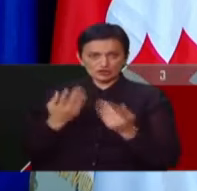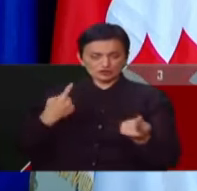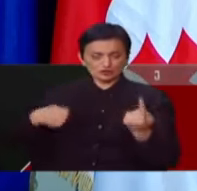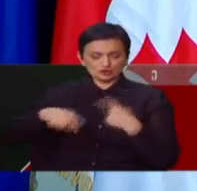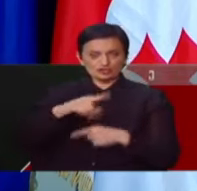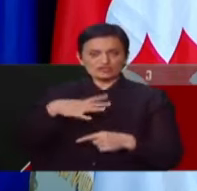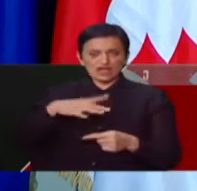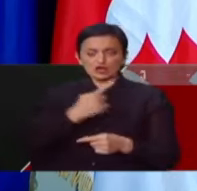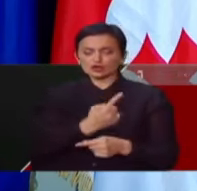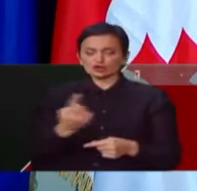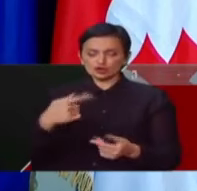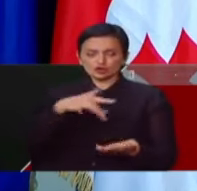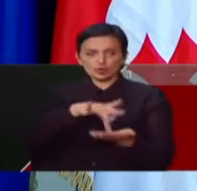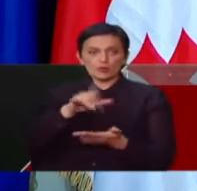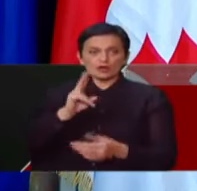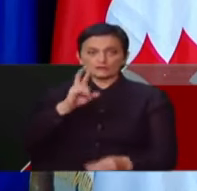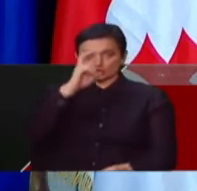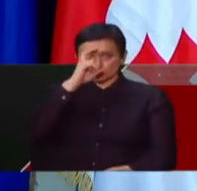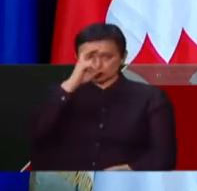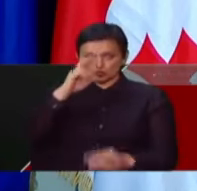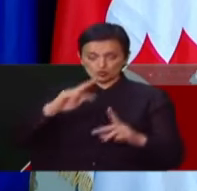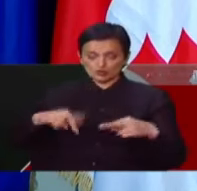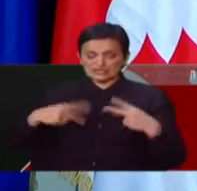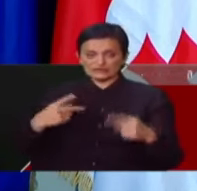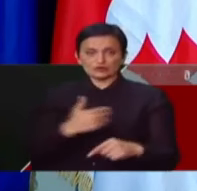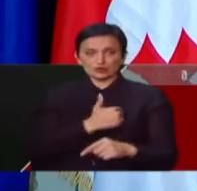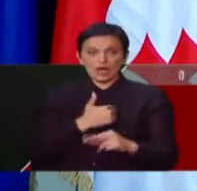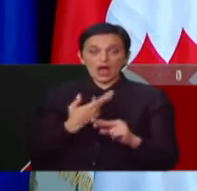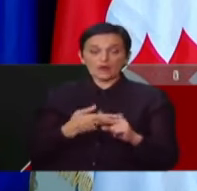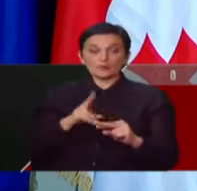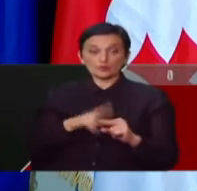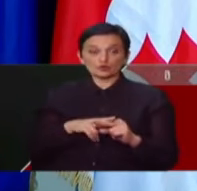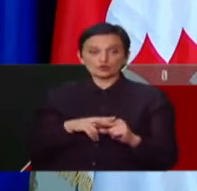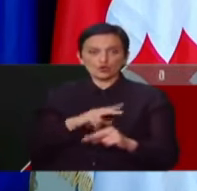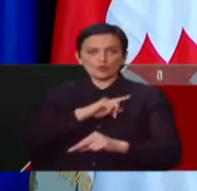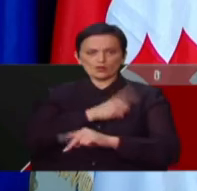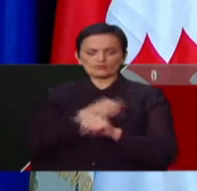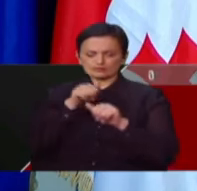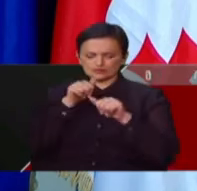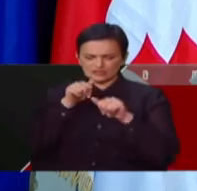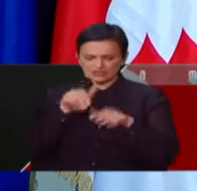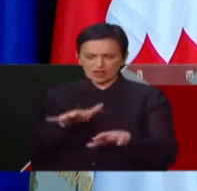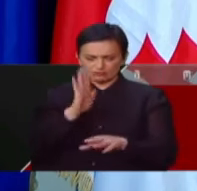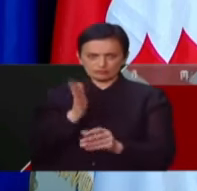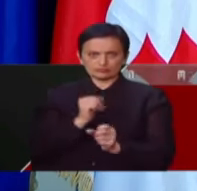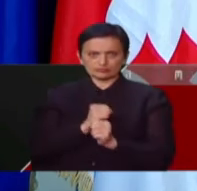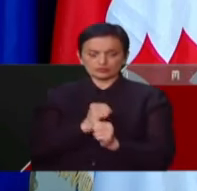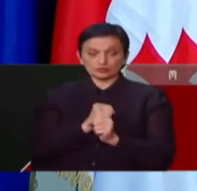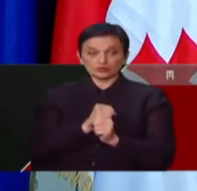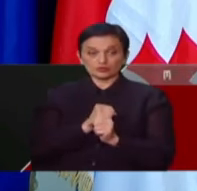საქართველოს თითოეულ მოქალაქესთან, ვისაც სურს ხელისუფლების ცვლილება. ამიტომ ძალისხმევას არ დავიშურებთ, რომ